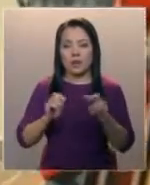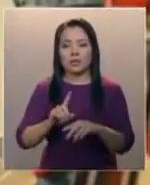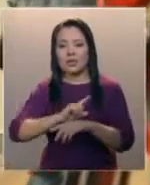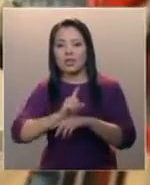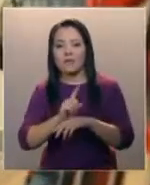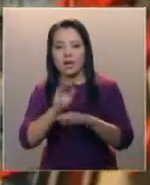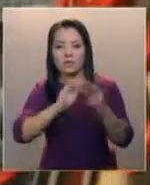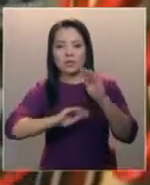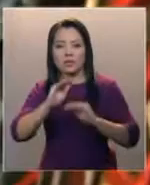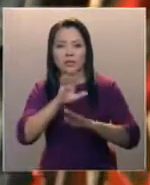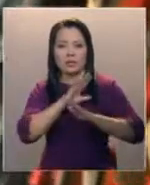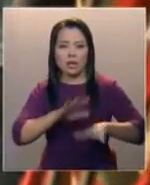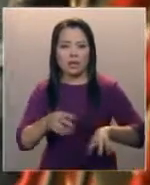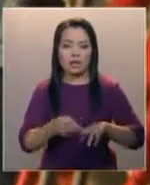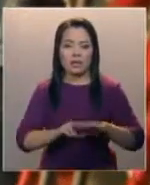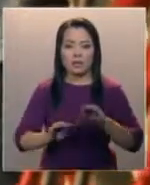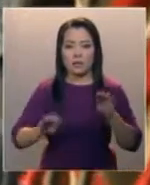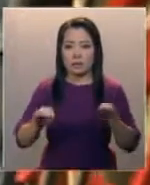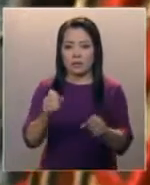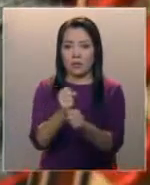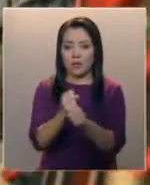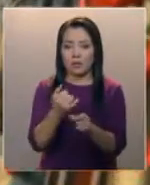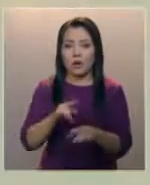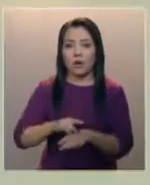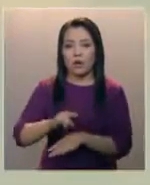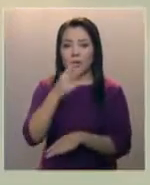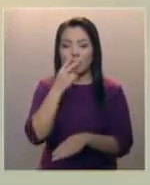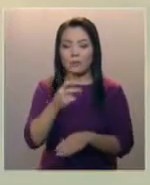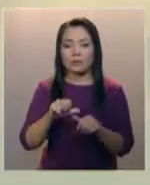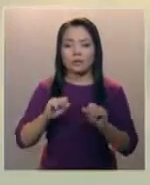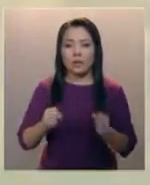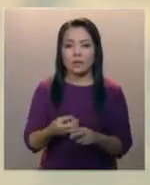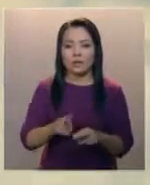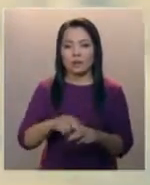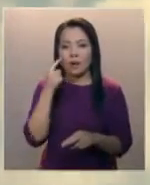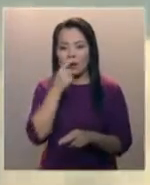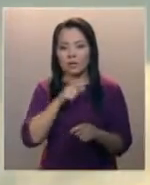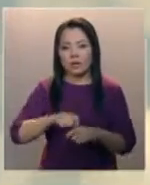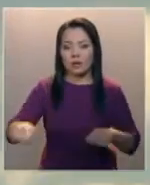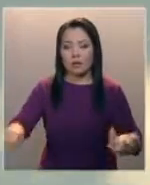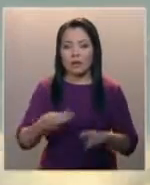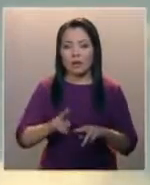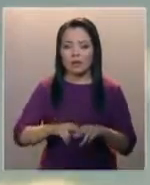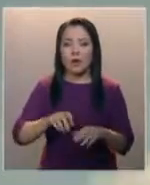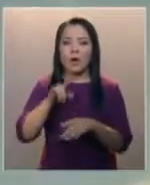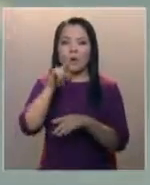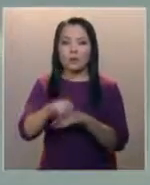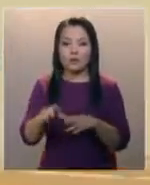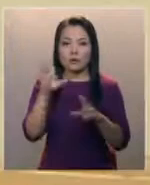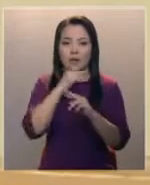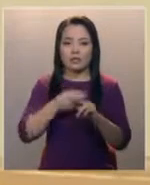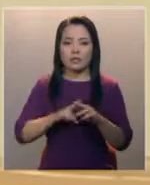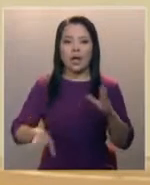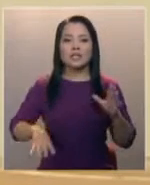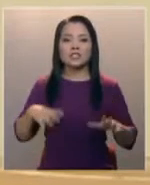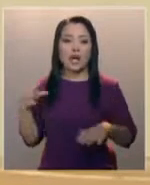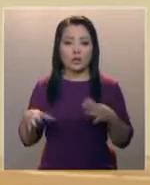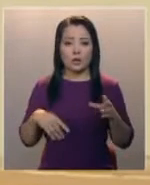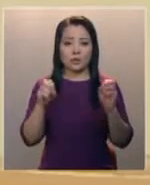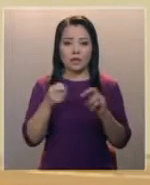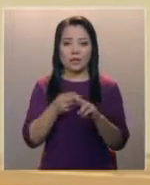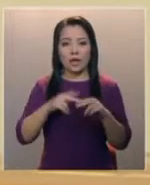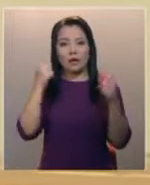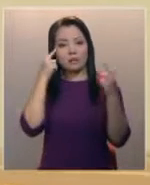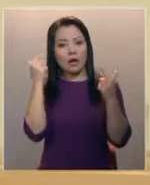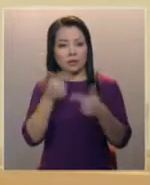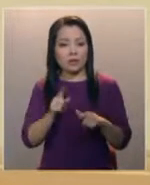жүйемен жабдықталмаған. Сондықтан ұшқыштарға қырағылық танытып, көз өлшемімен қонуға тура келді. Жаттығу авиация мамандарының